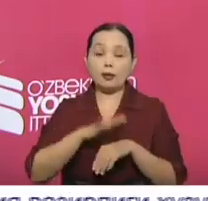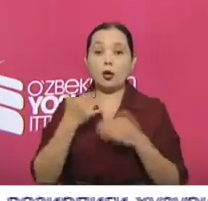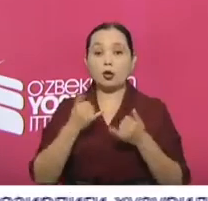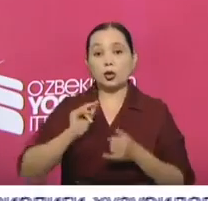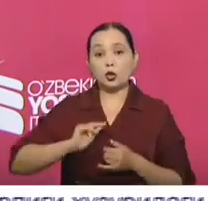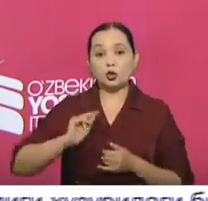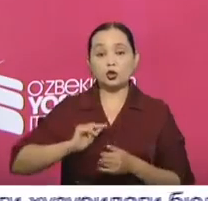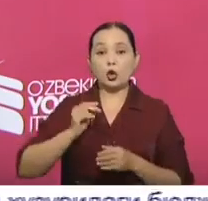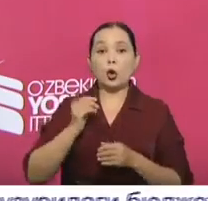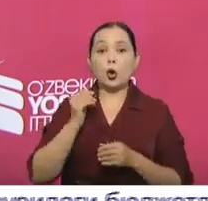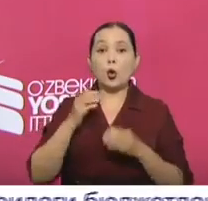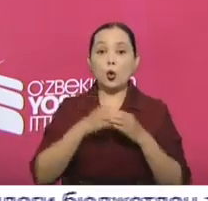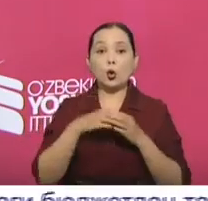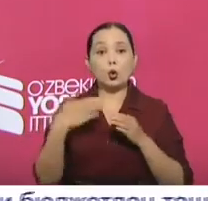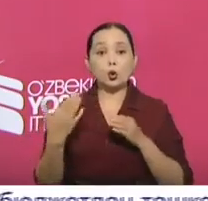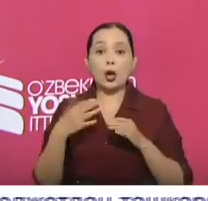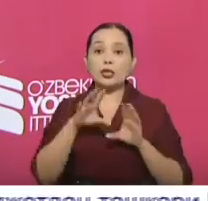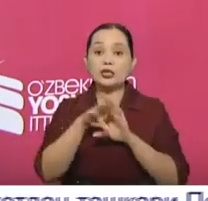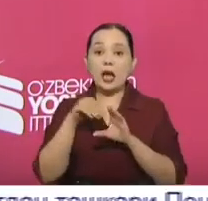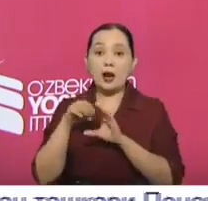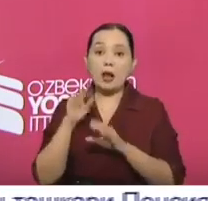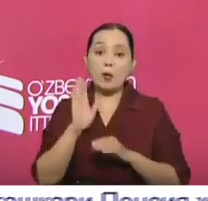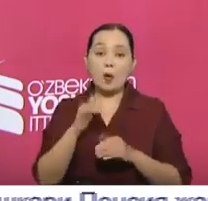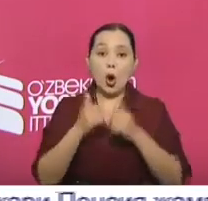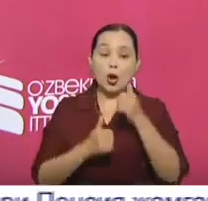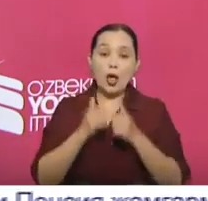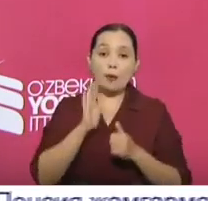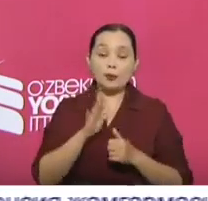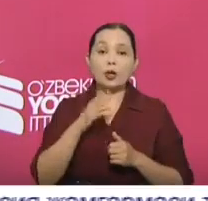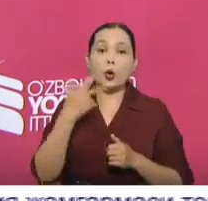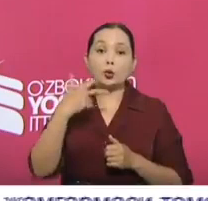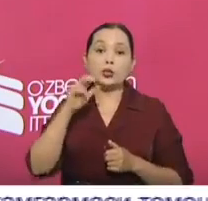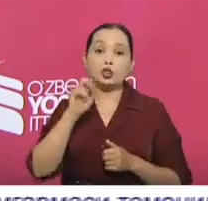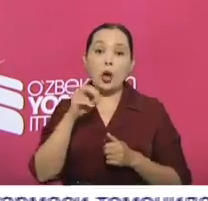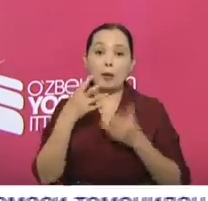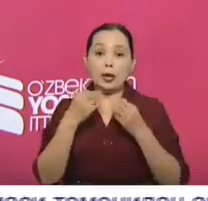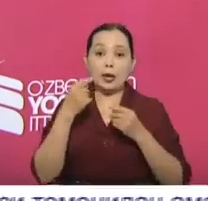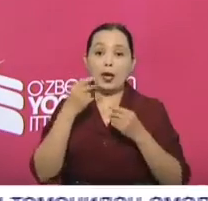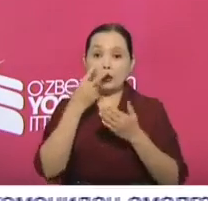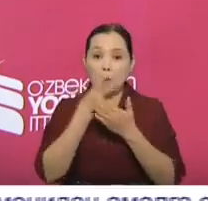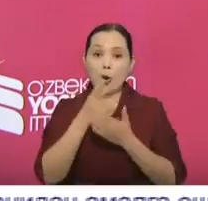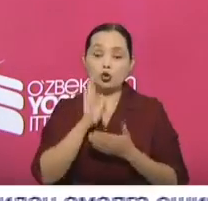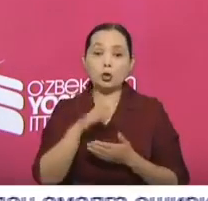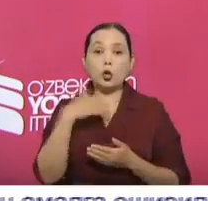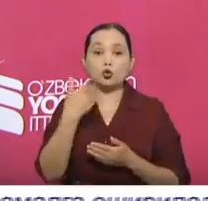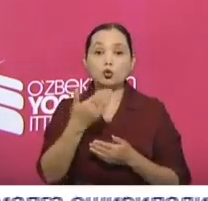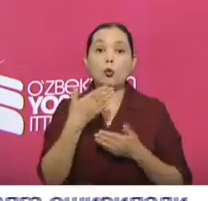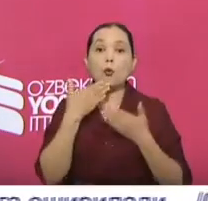ishchi guruh tomonidan saralanib olinyapti va 30 aprel kuni namoyish etiladi va